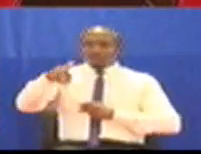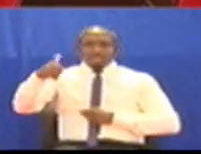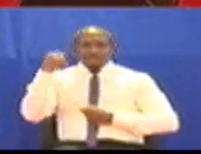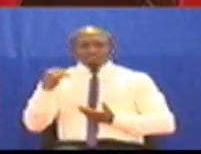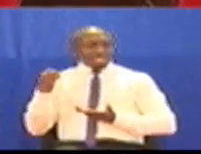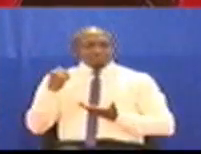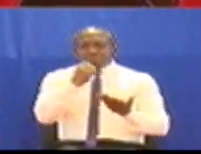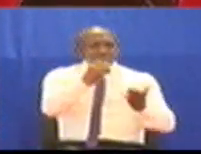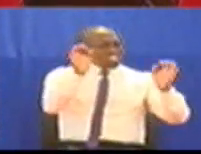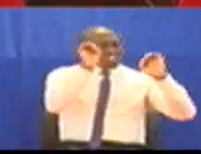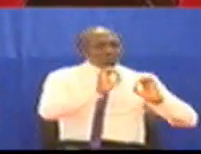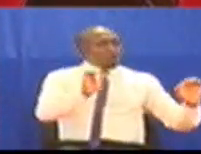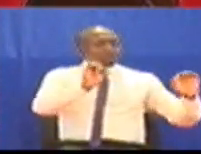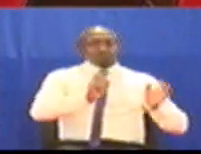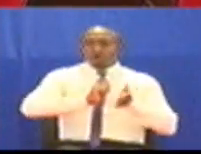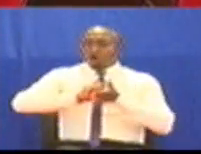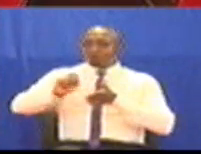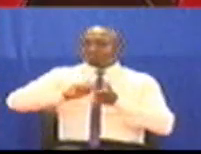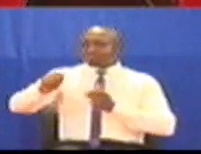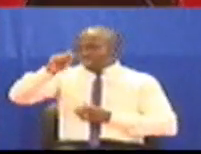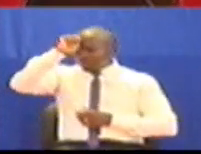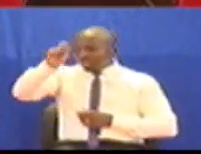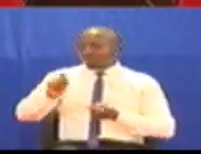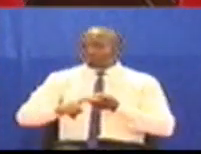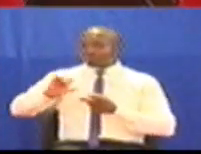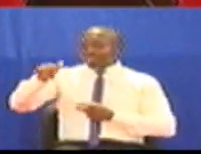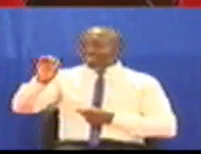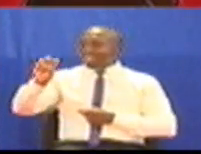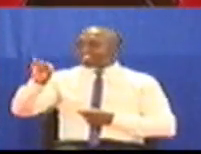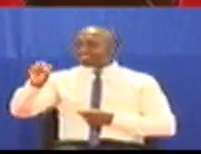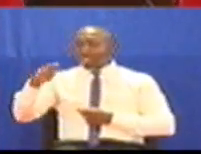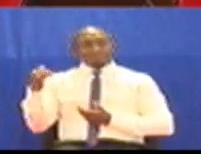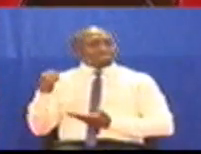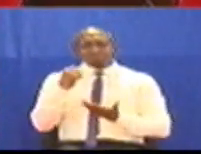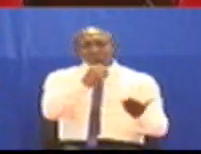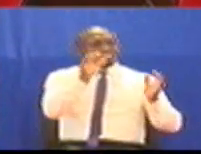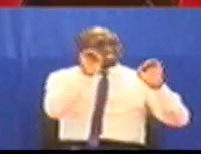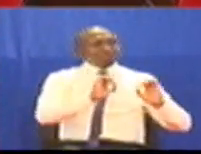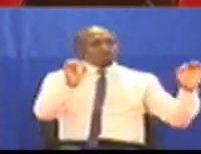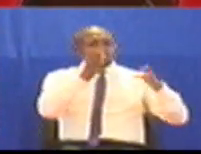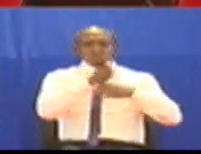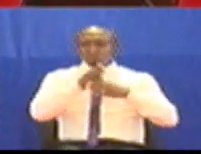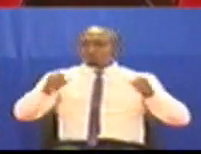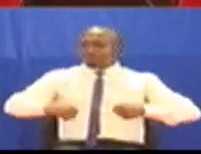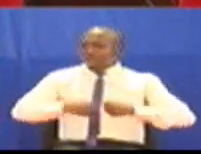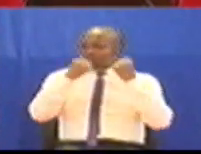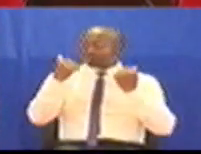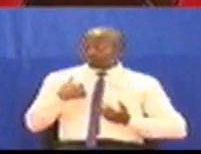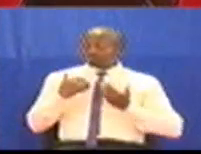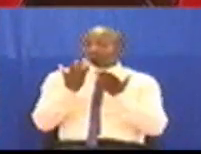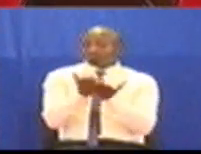hata sentano. Ofisi ya mheshimiwa Jenesa hapa haijapewa hata sentano kwenye swala la maafa. Kwa hiyo tulikuwa tunaomba